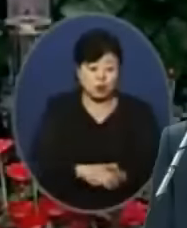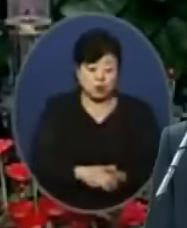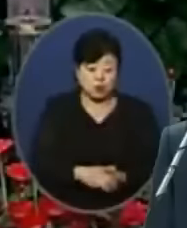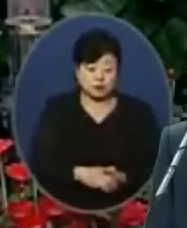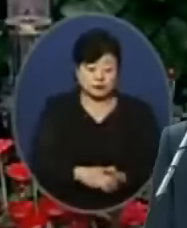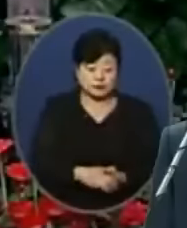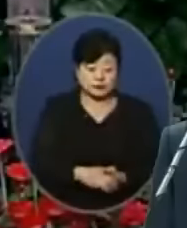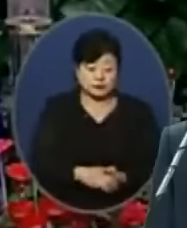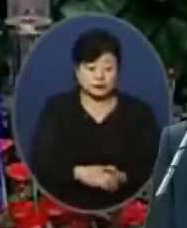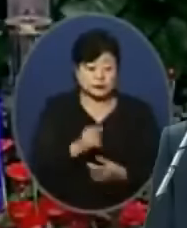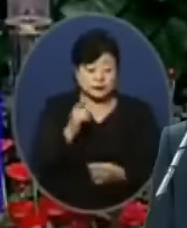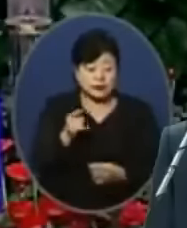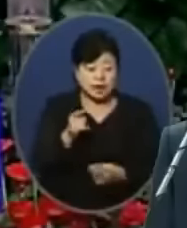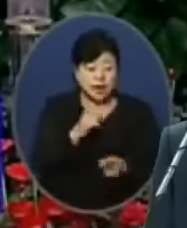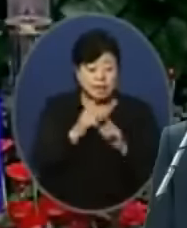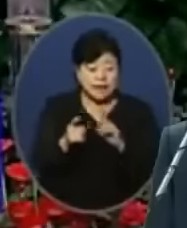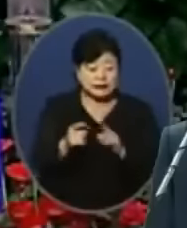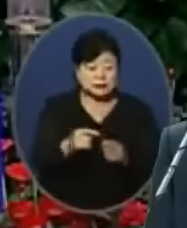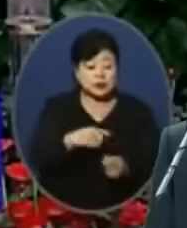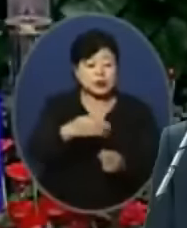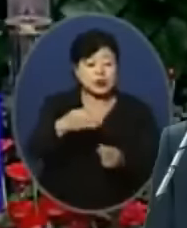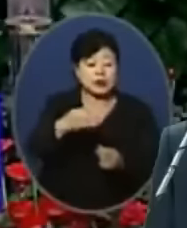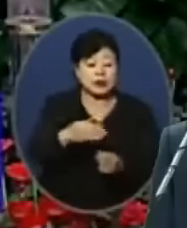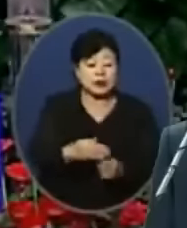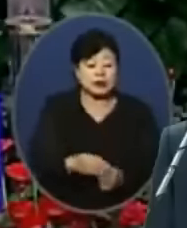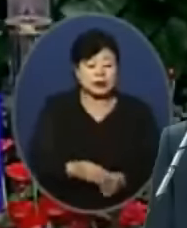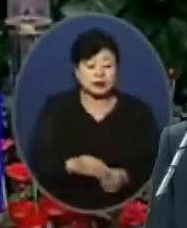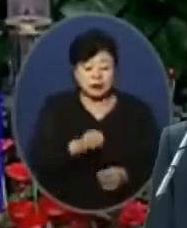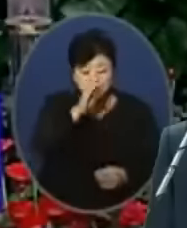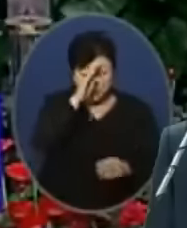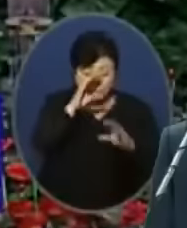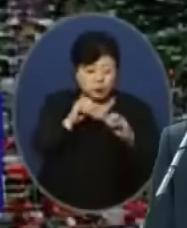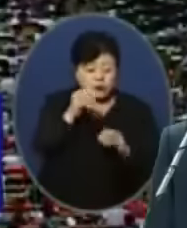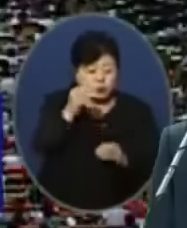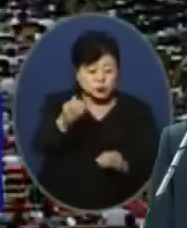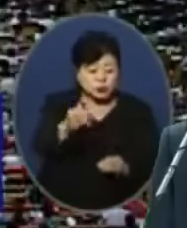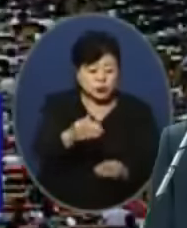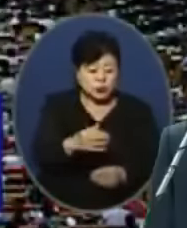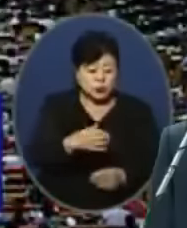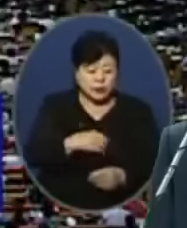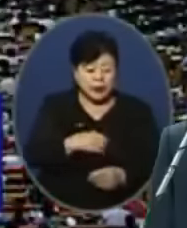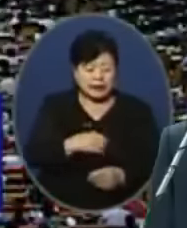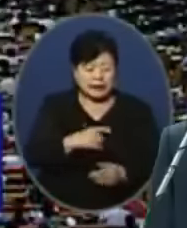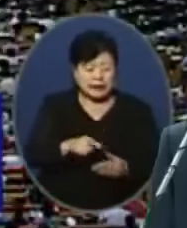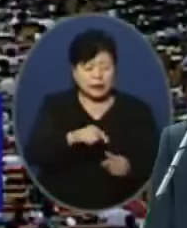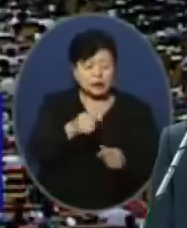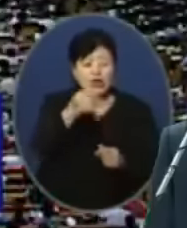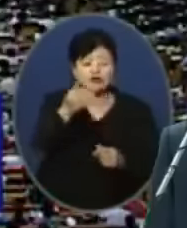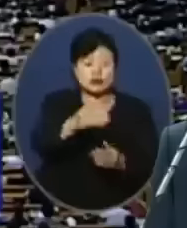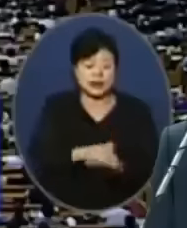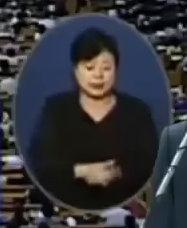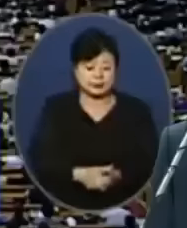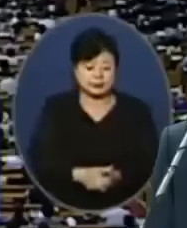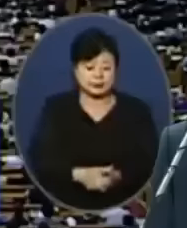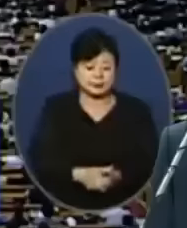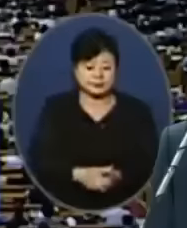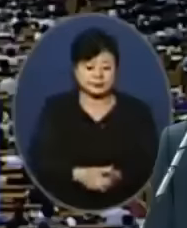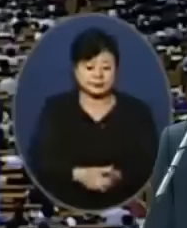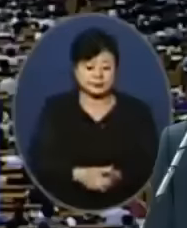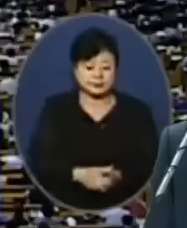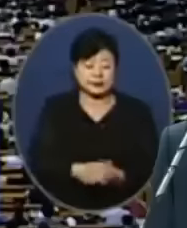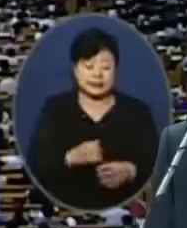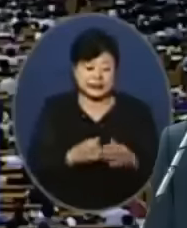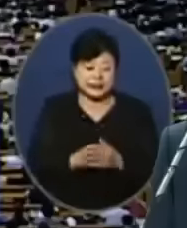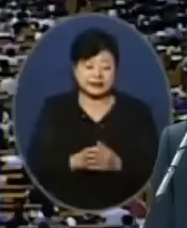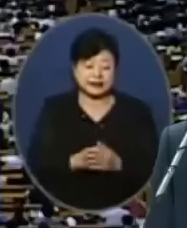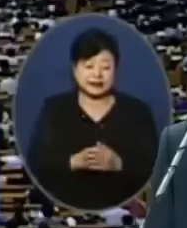20절에 보면 그가 그의 말씀을 보내어 그들을 고치시고 위험한 지경에서 건지시는 도다라고 말씀하고 있는 것입니다.